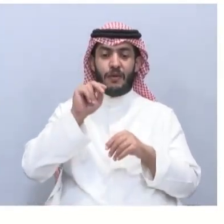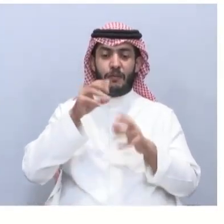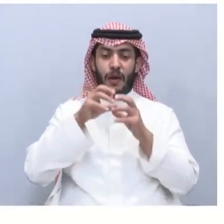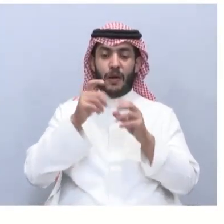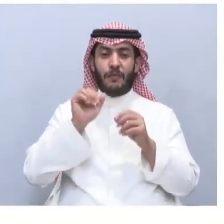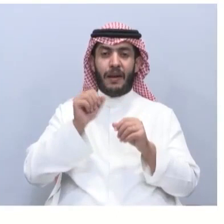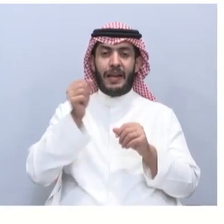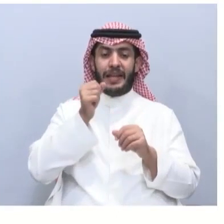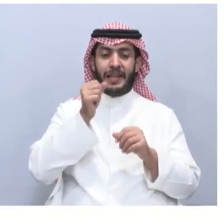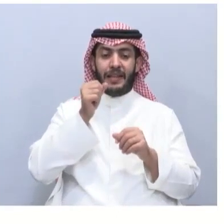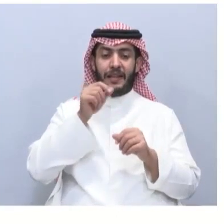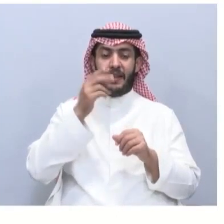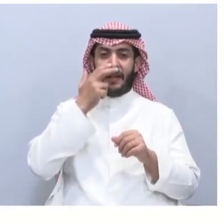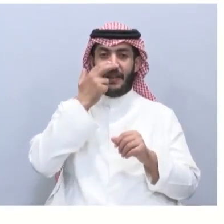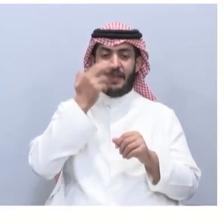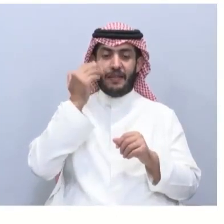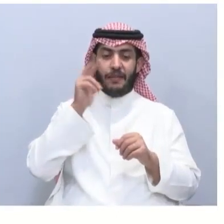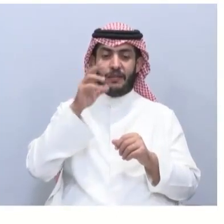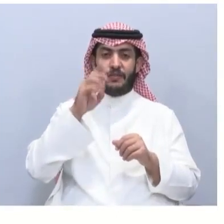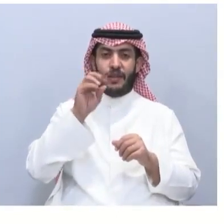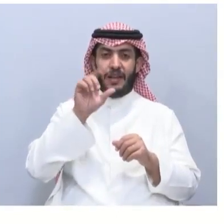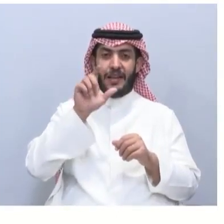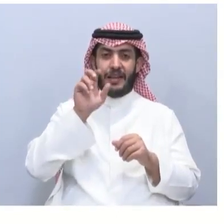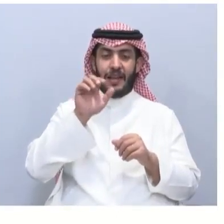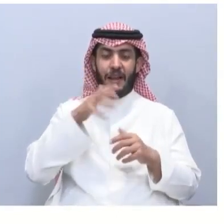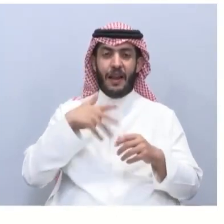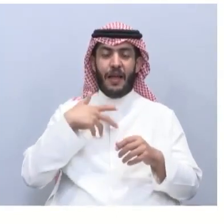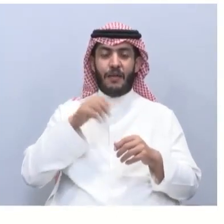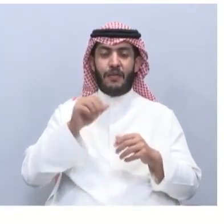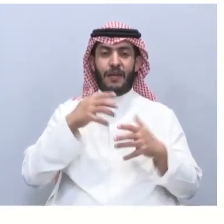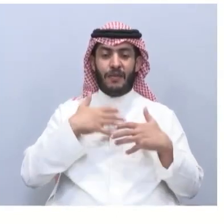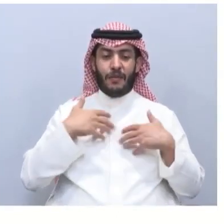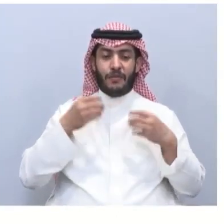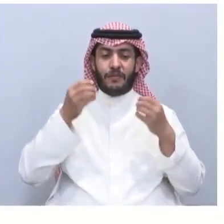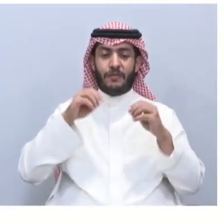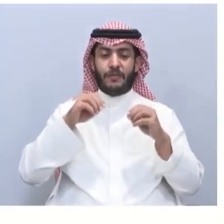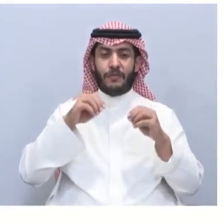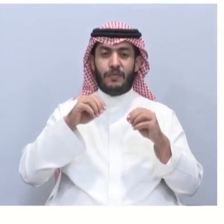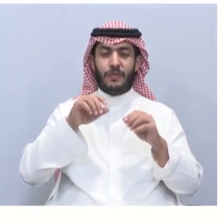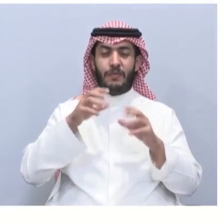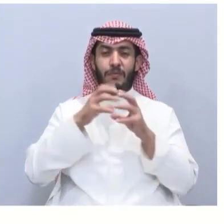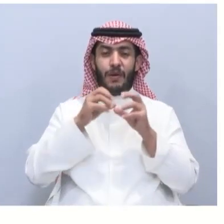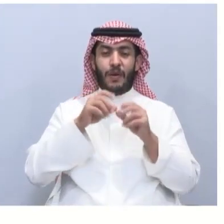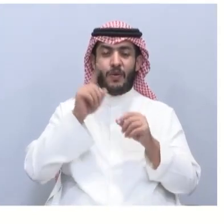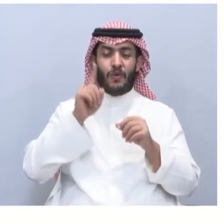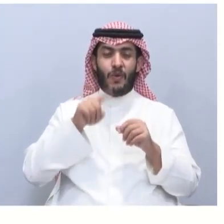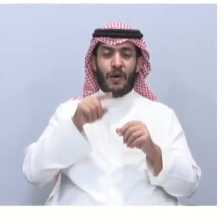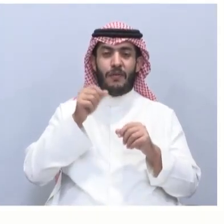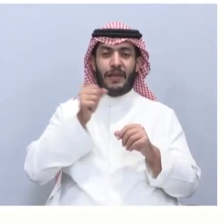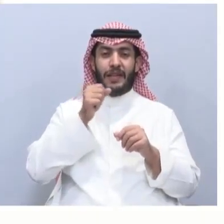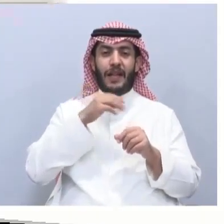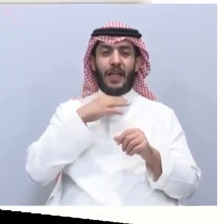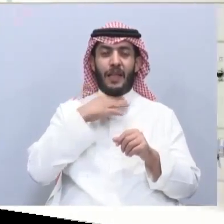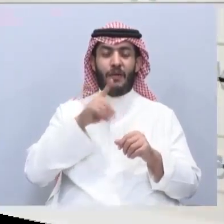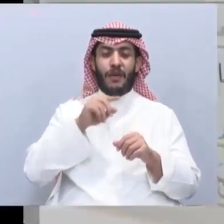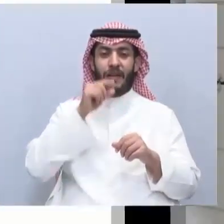فيهما اي عيدان كانت في الجاهليه من اعياد الجاهليه يظهرون فيها الفرح والسرور والمقصود بيوم الاضحى ويوم الفطر